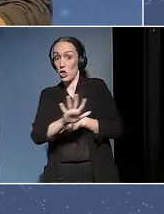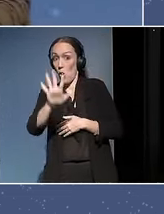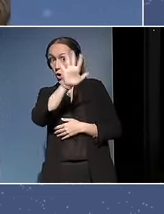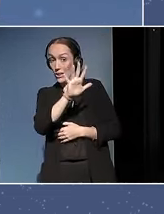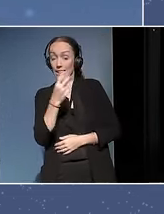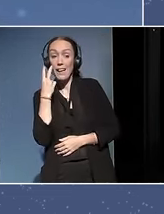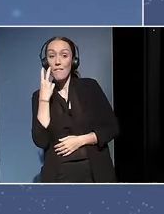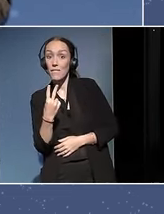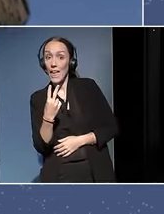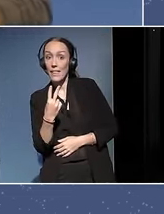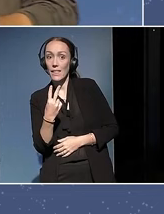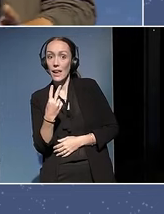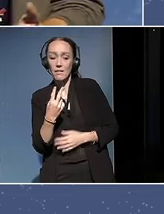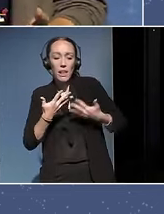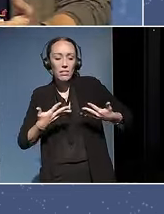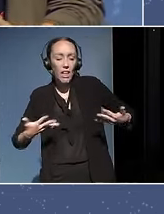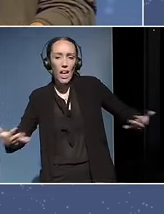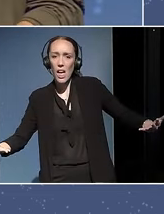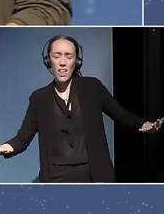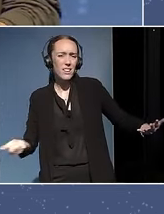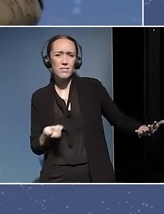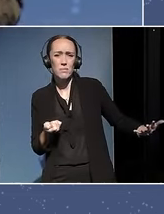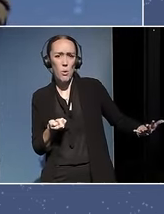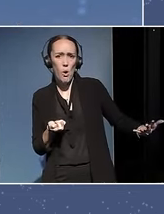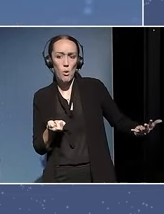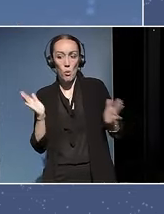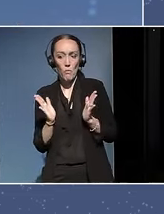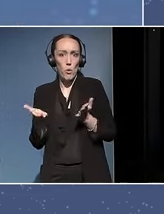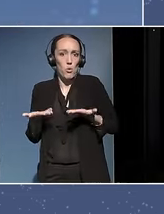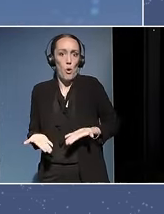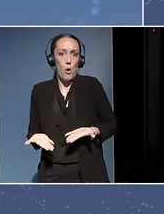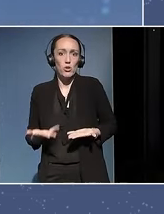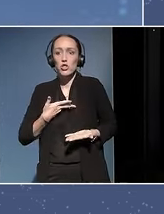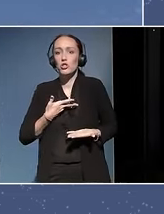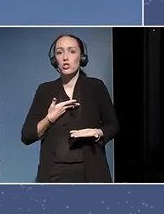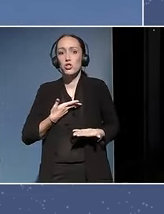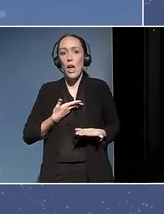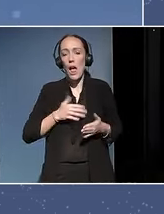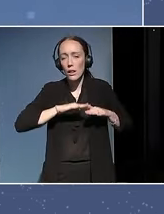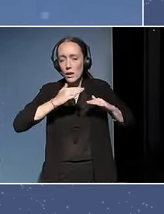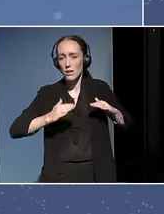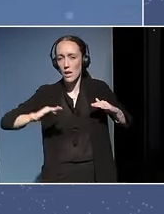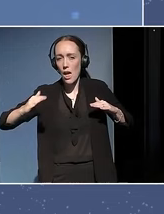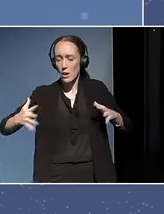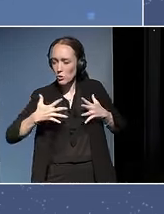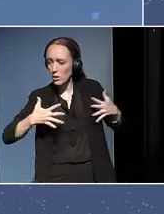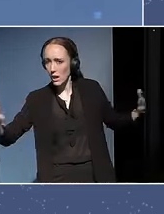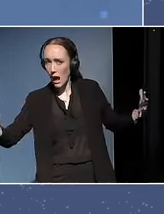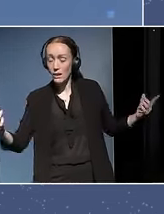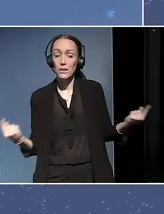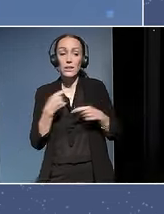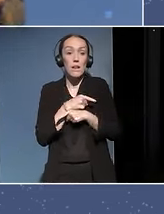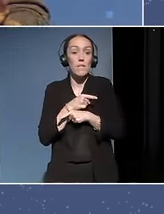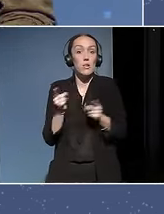si vede che di terreno ce n'è ben poco rispetto a quello che c'è oggi Oggi c'è un deserto in realtà in quel periodo eh